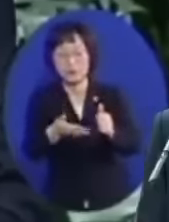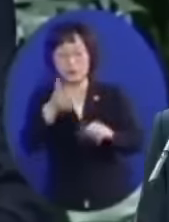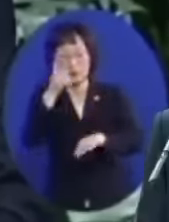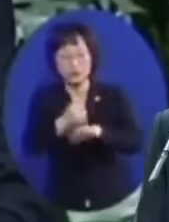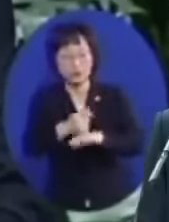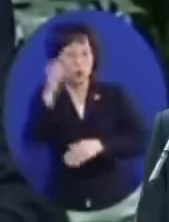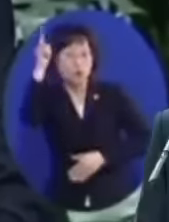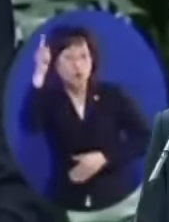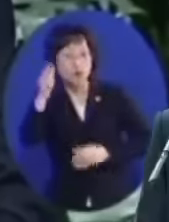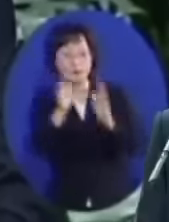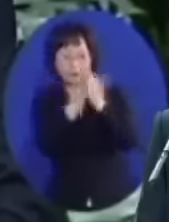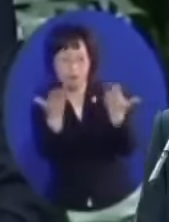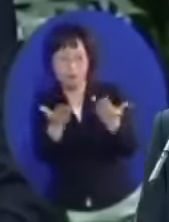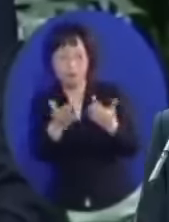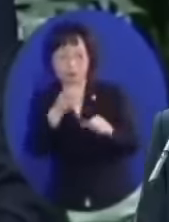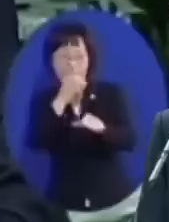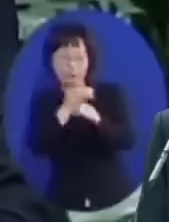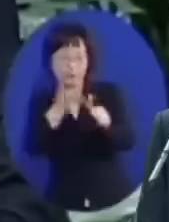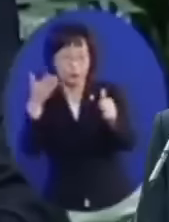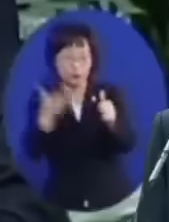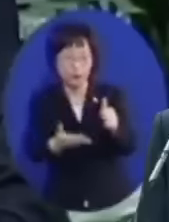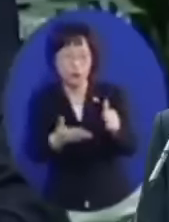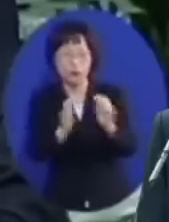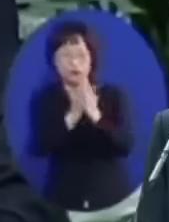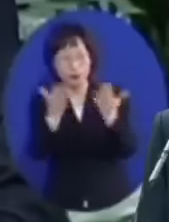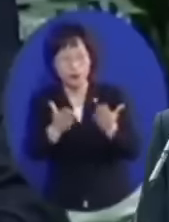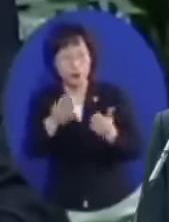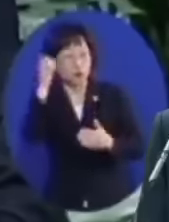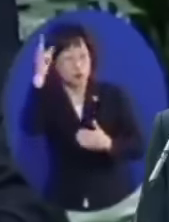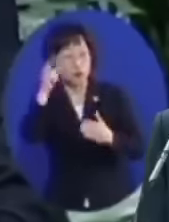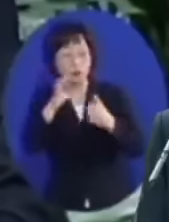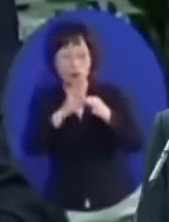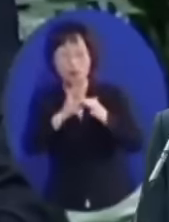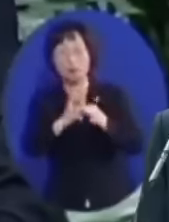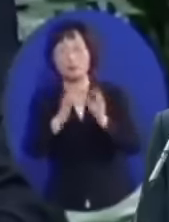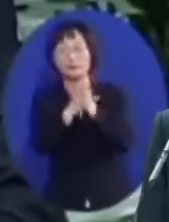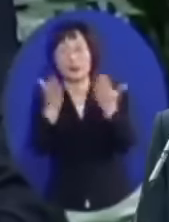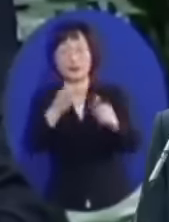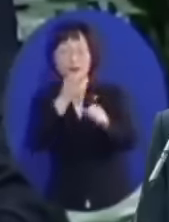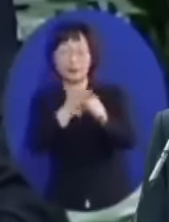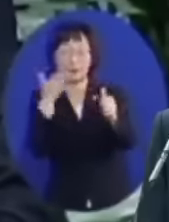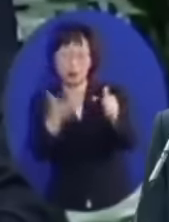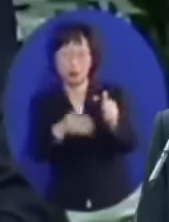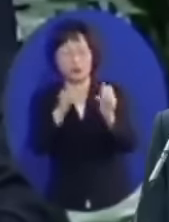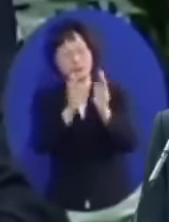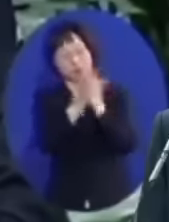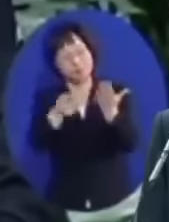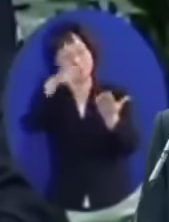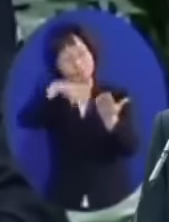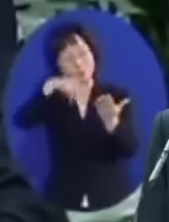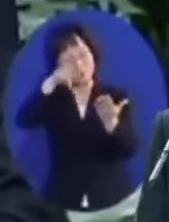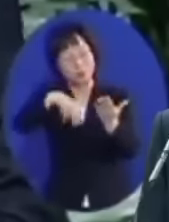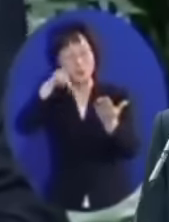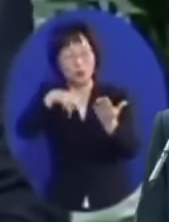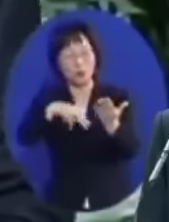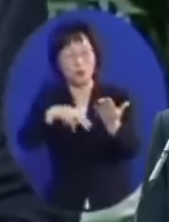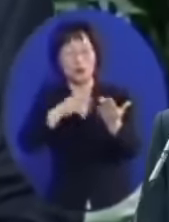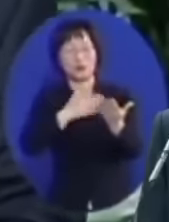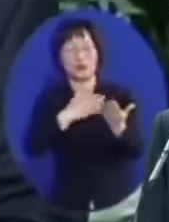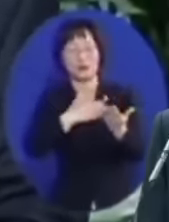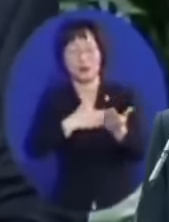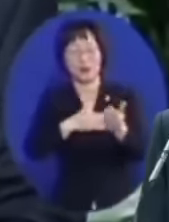위인전도 많이 사다주고, 많은 위인전을 사줘서 그 위인전을 읽고 자기도 본을